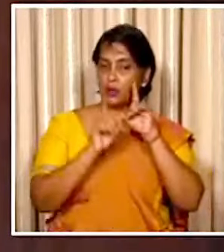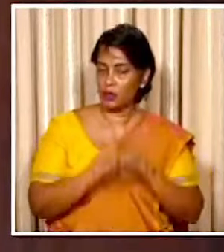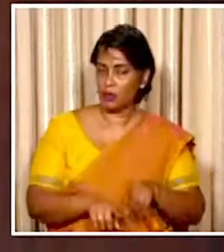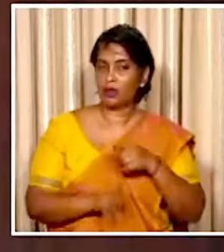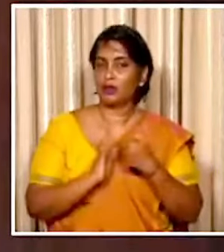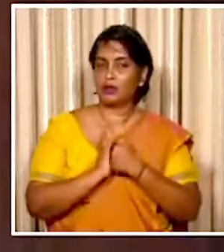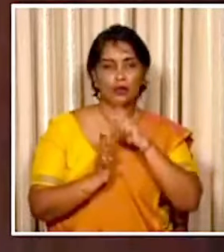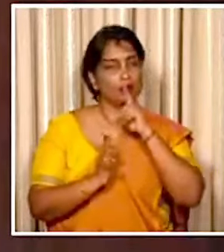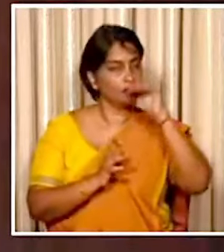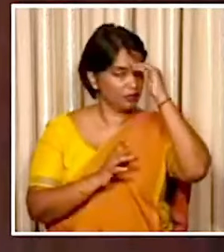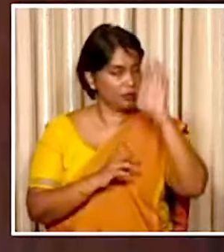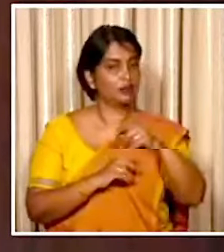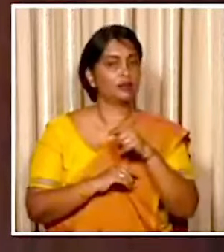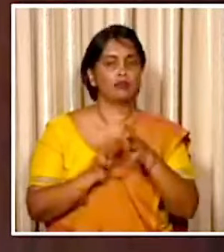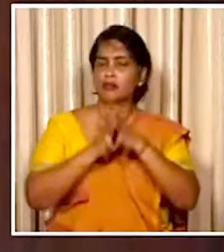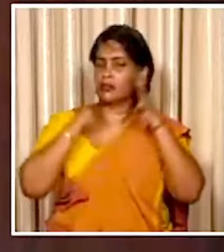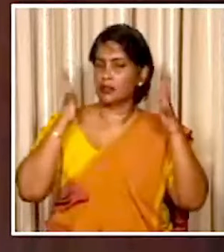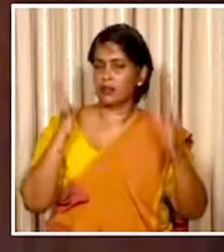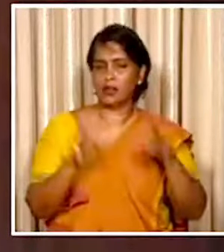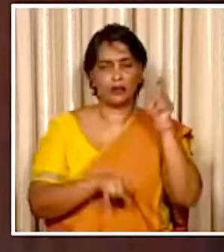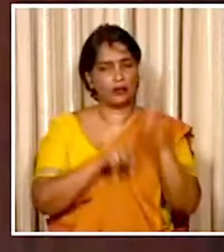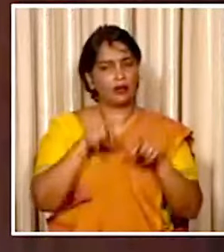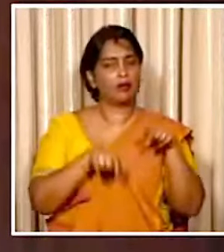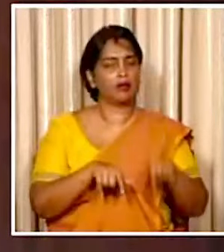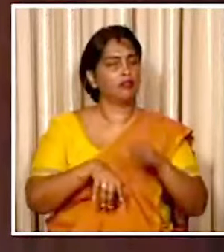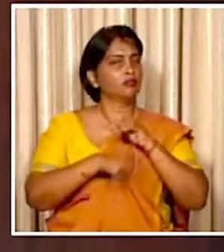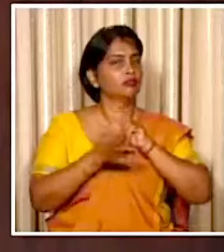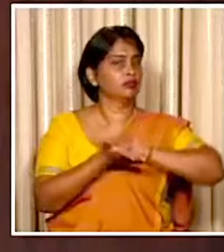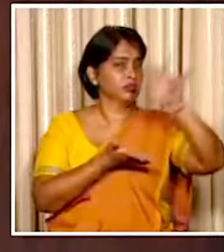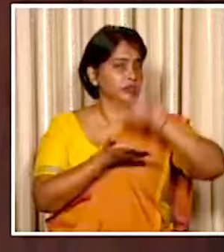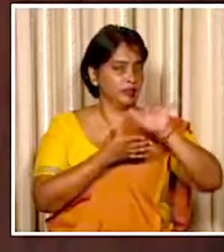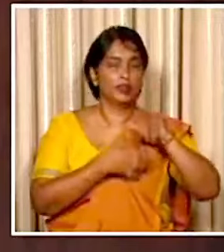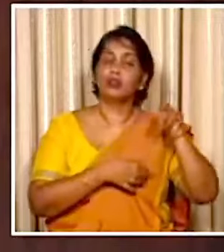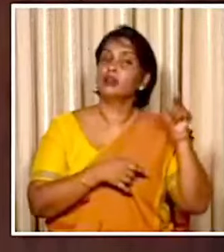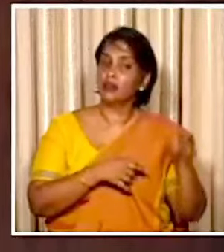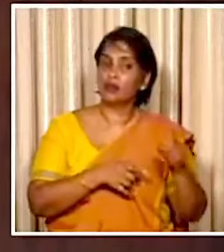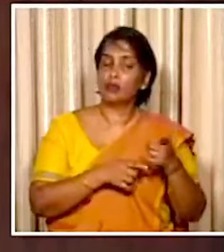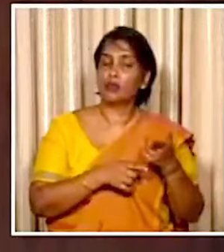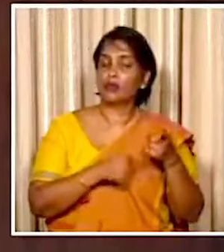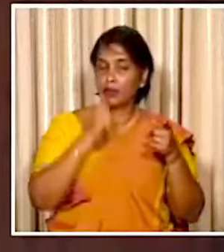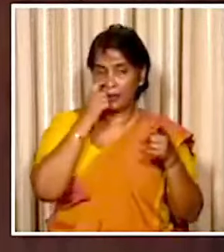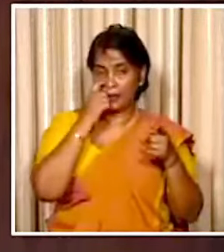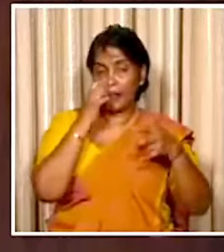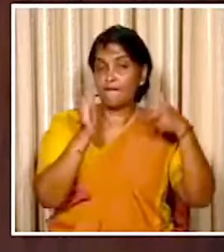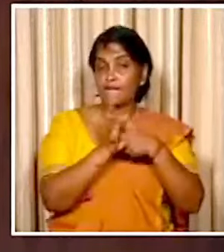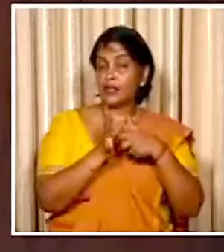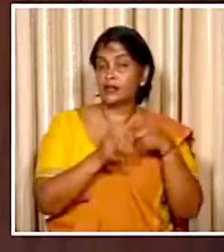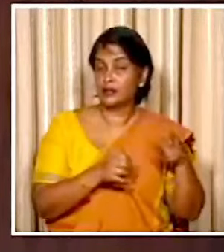ගරු කතානායකතුමනි විශාල පිරිසක් මේ විදියට අරන් ගිහලා තියෙනවා. ඒතර මෙයාට ගහලා තියෙන මේවාගේ